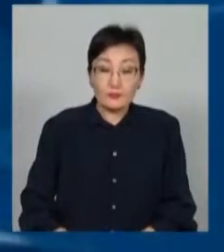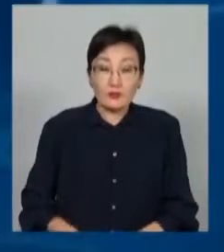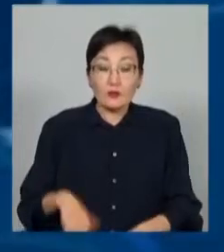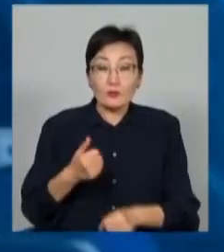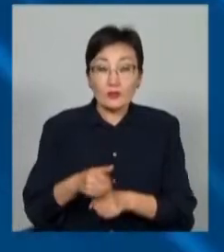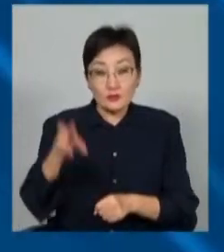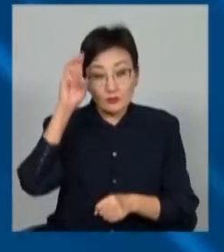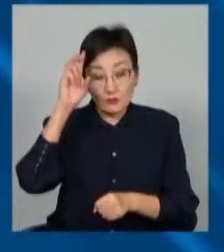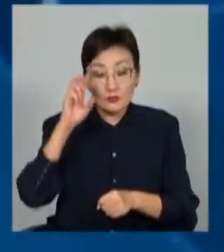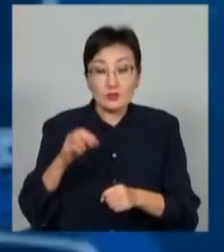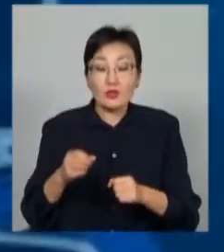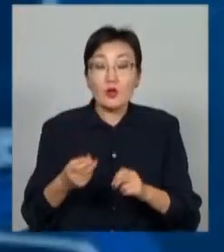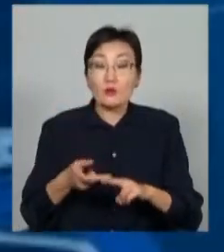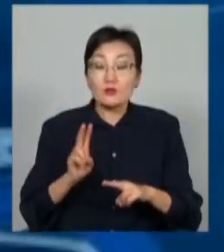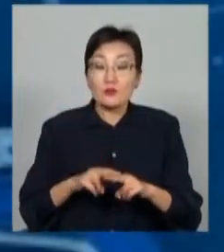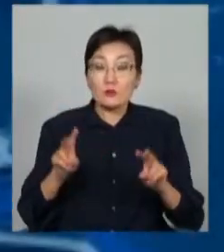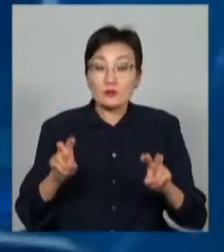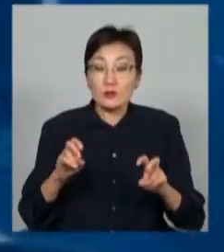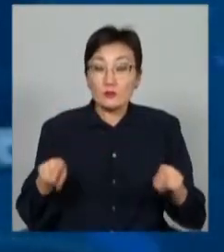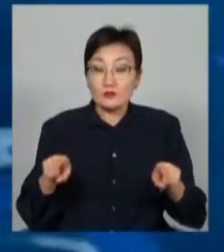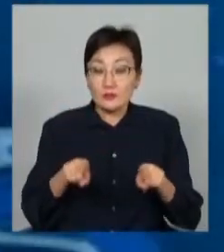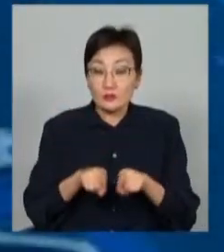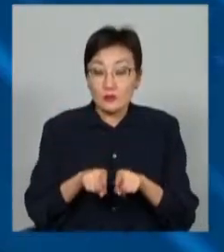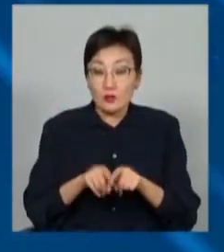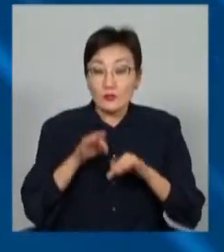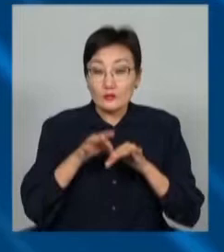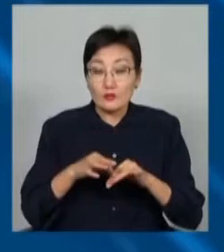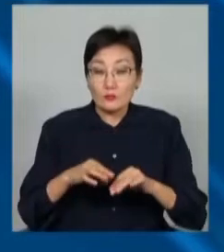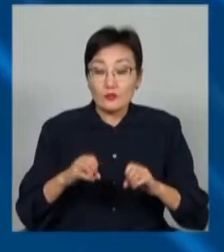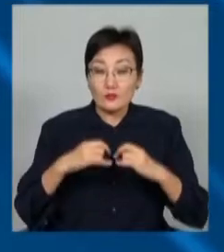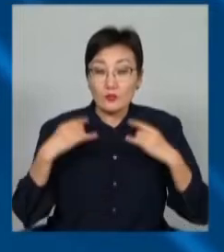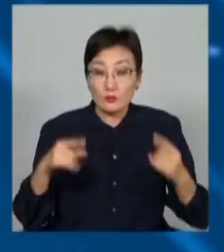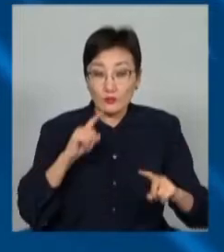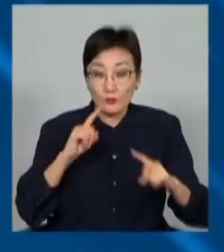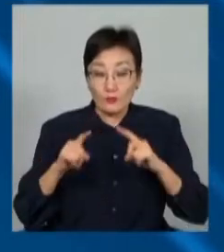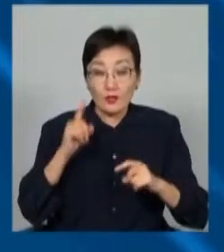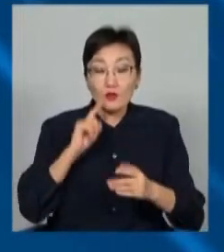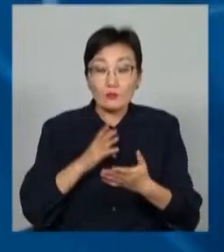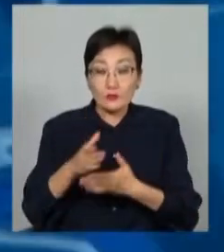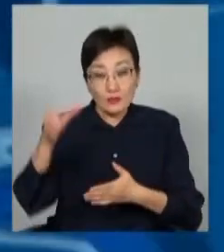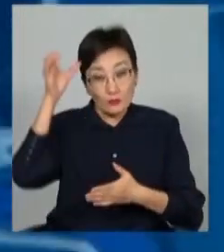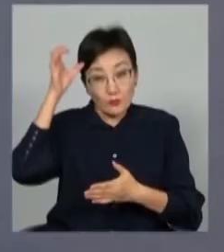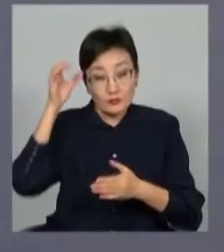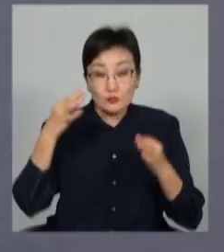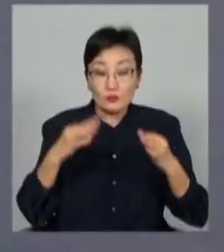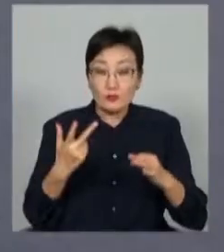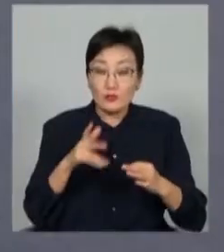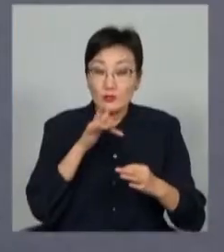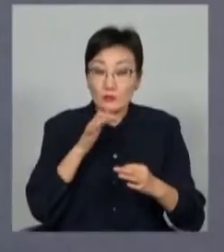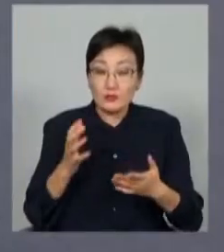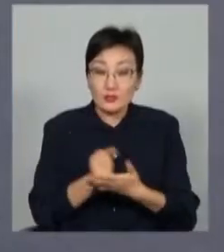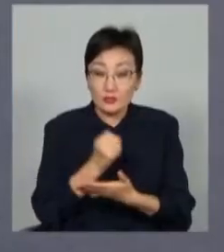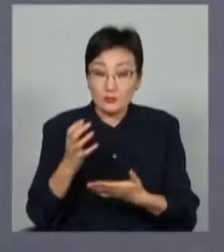Елбасы аманаты елдіктің жеті тұғыры. Елордада осындай тақырыппен өткен дөңгелек үстелде саясаттанушылар мен ғалымдар тәуелсіздіктің 30 жылында